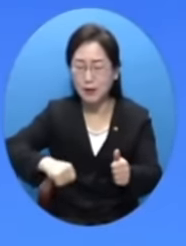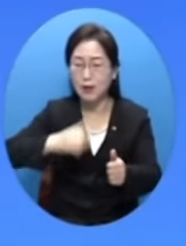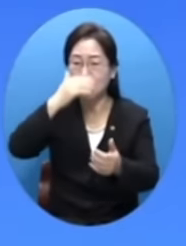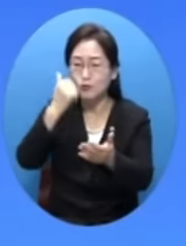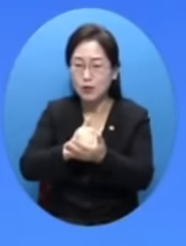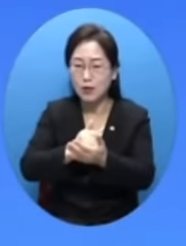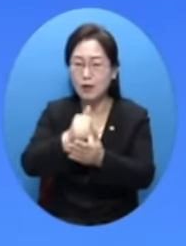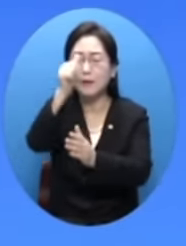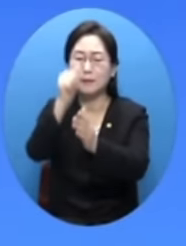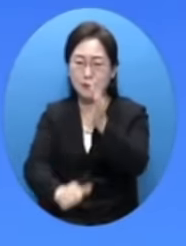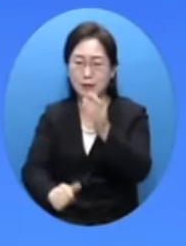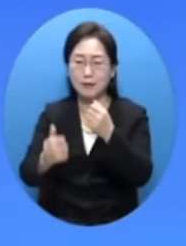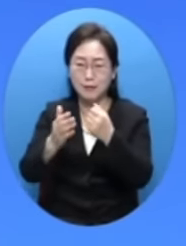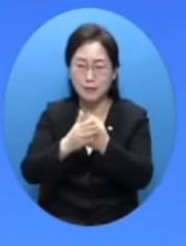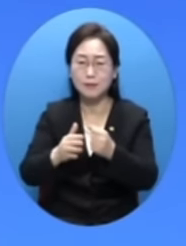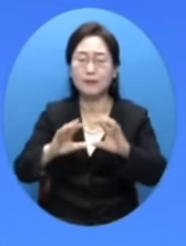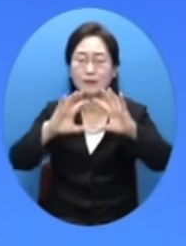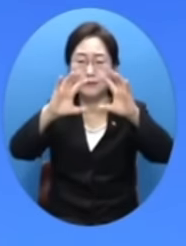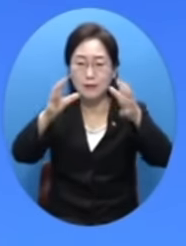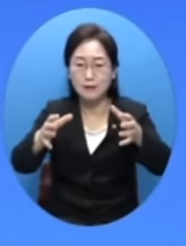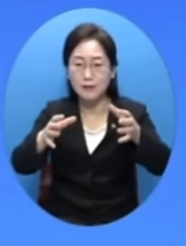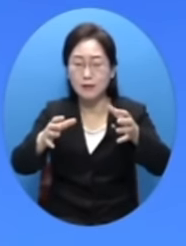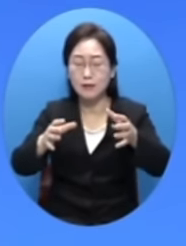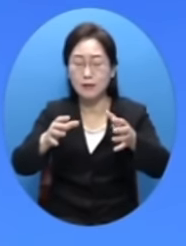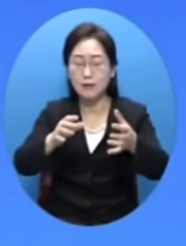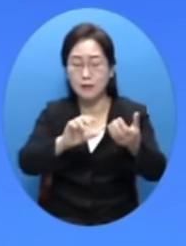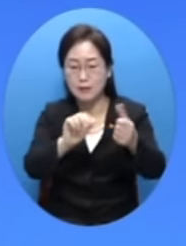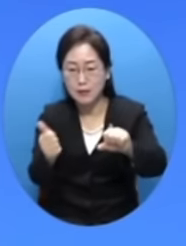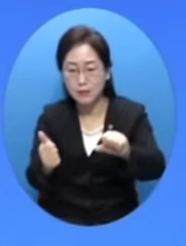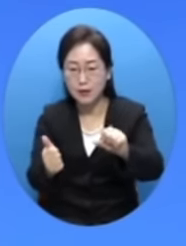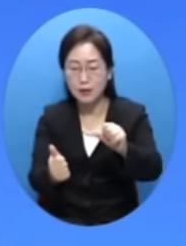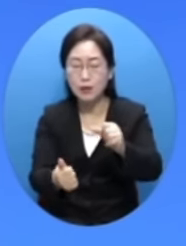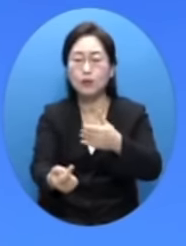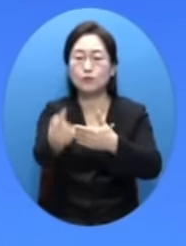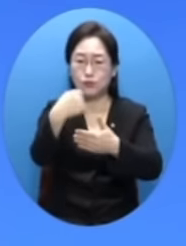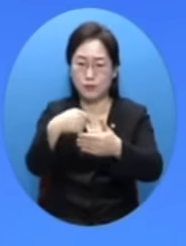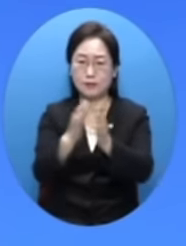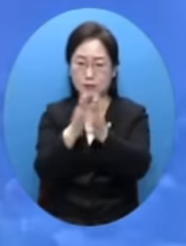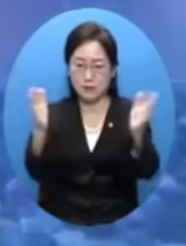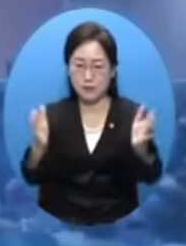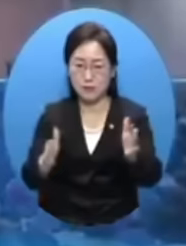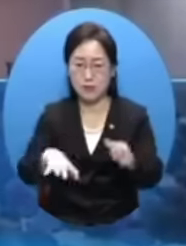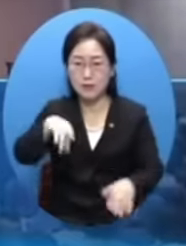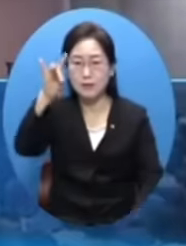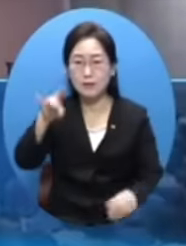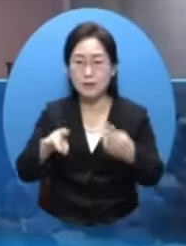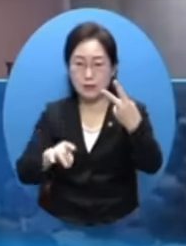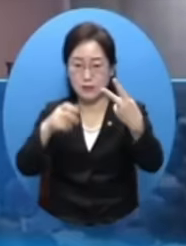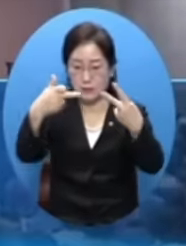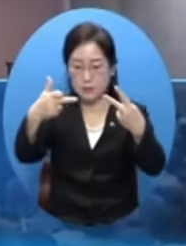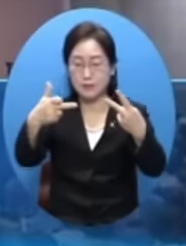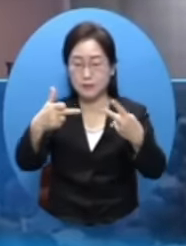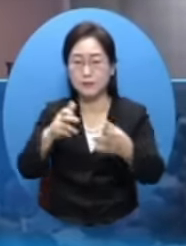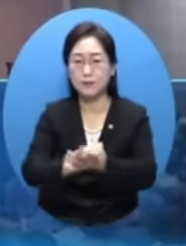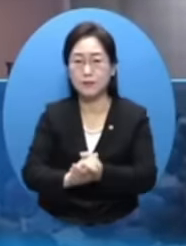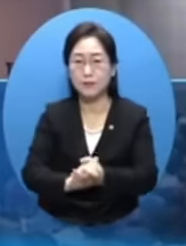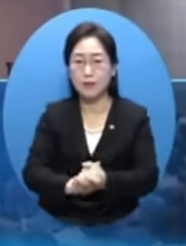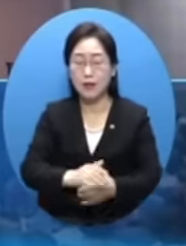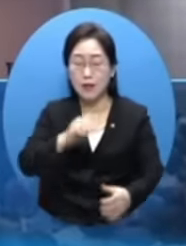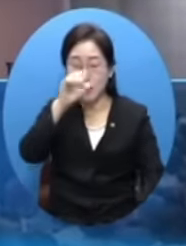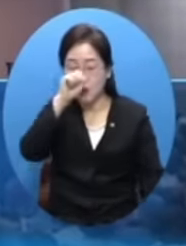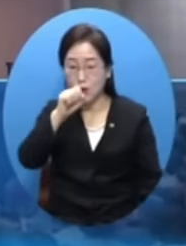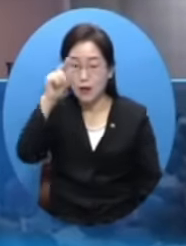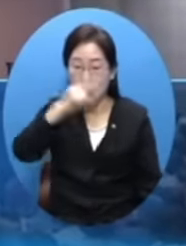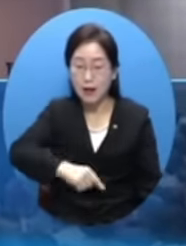타락함으로 말미암아 이 세상에 사망이 들어오게 되었습니다. 창세기 2장 17절에 성경은 말씀합니다.